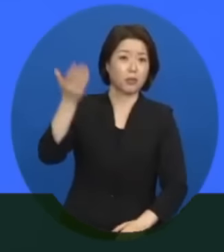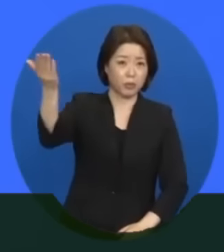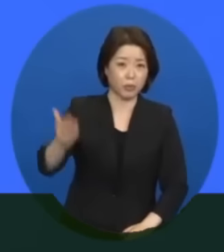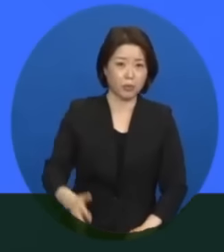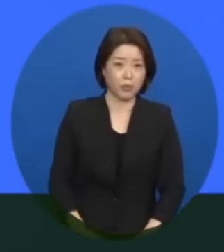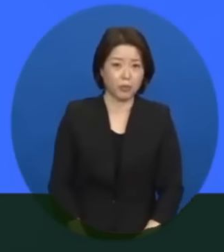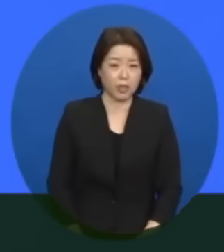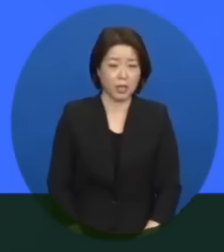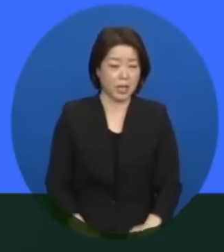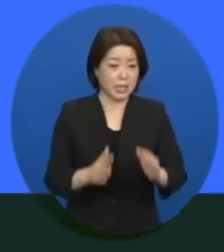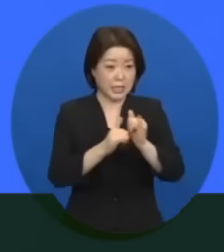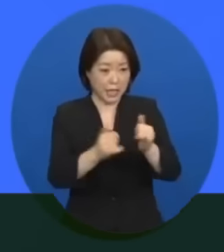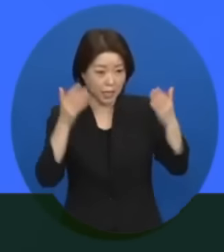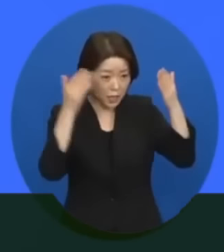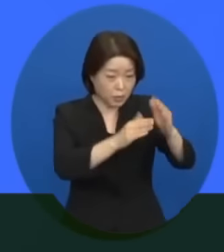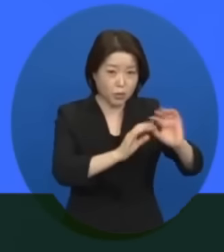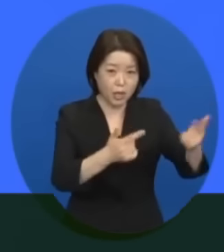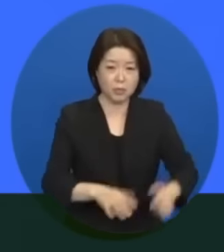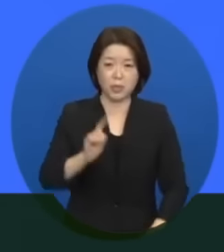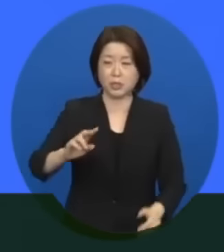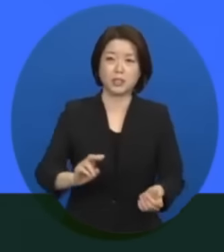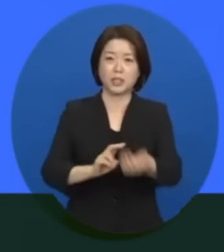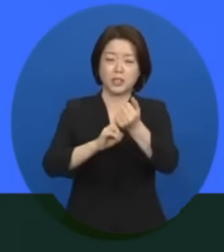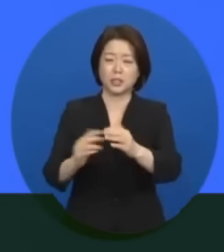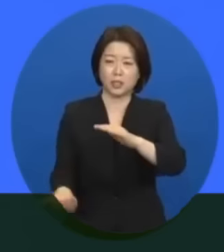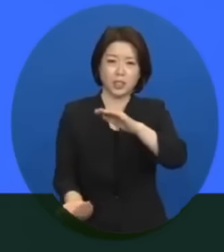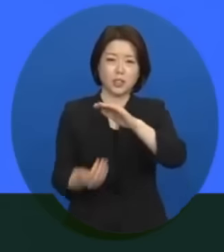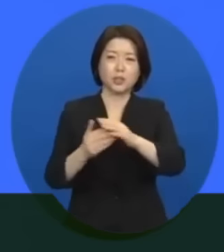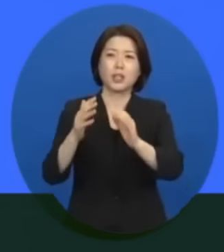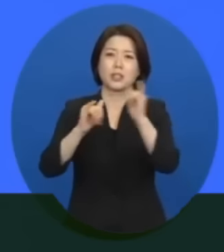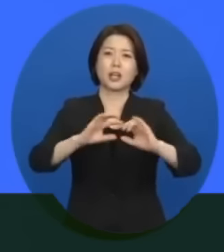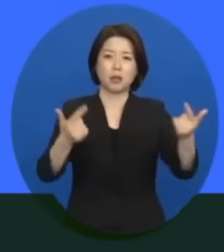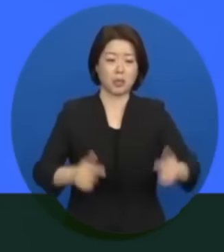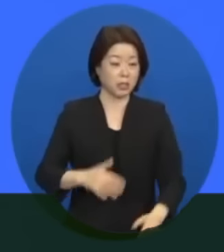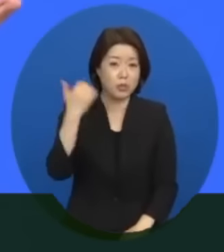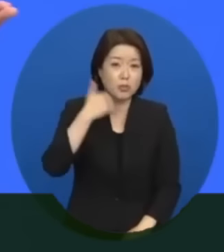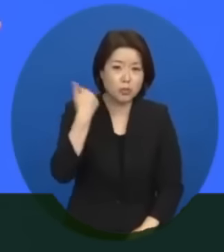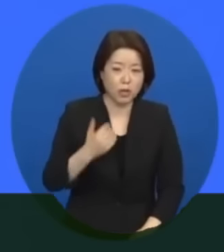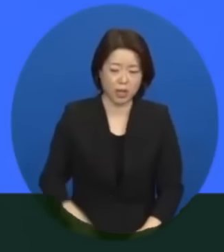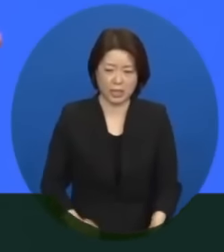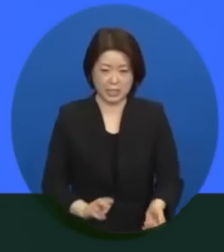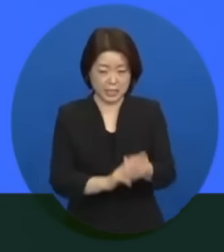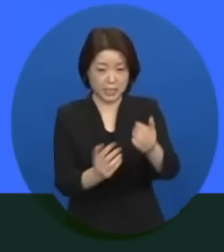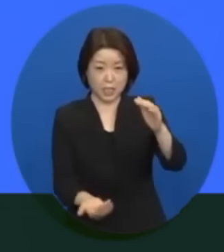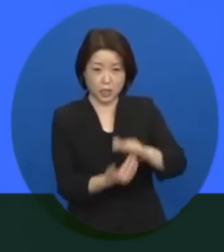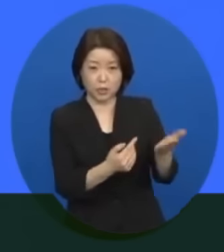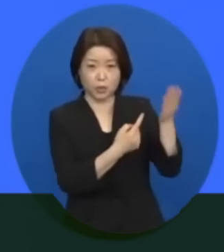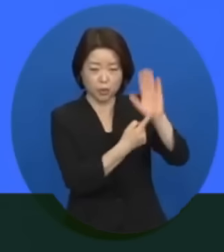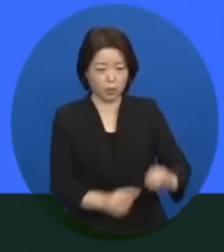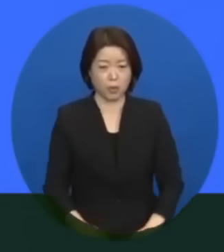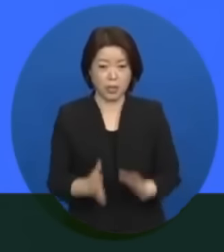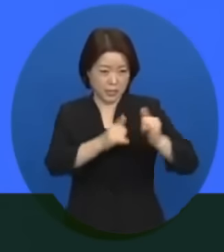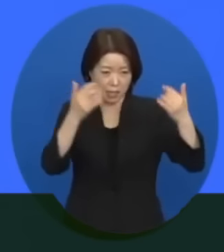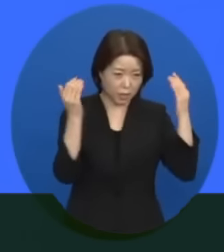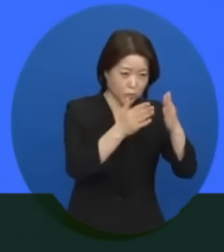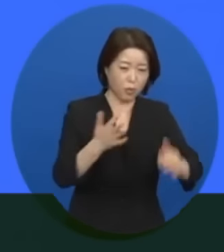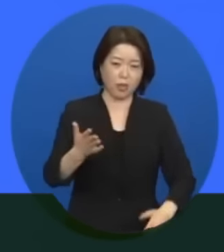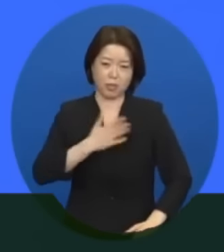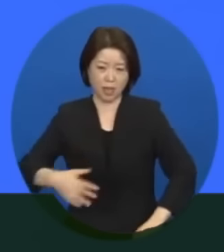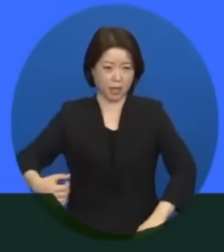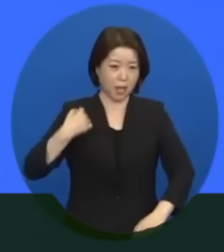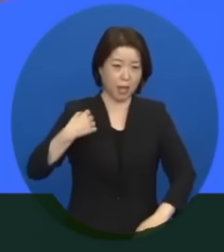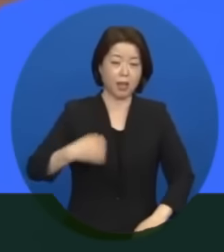갑니다 아니고요 그 기적을 일으킨 사람이 아닙니다 만일 누군가가 기적을 일으키고 사람을 주목케 하고 내가 한다는